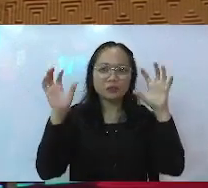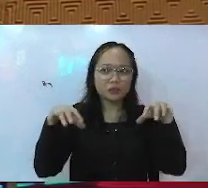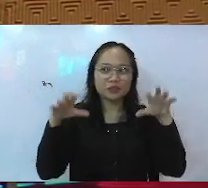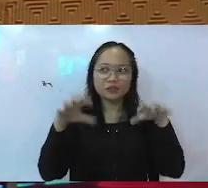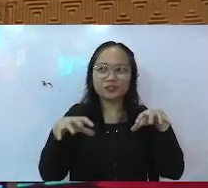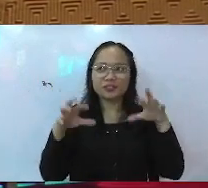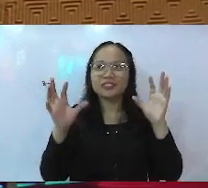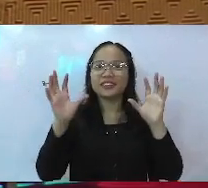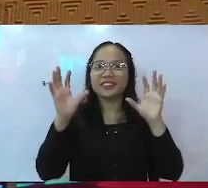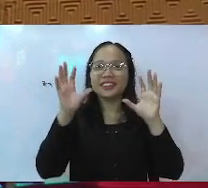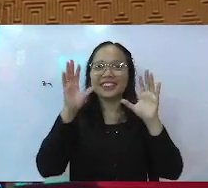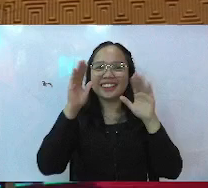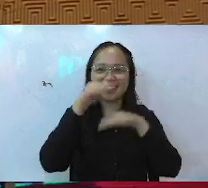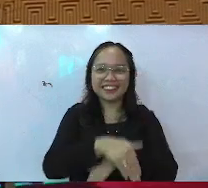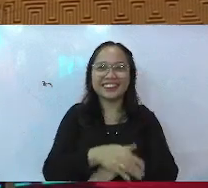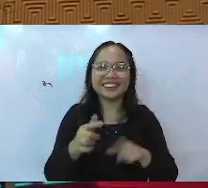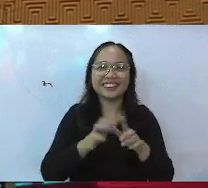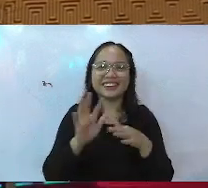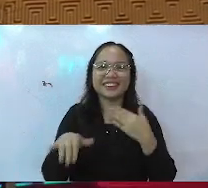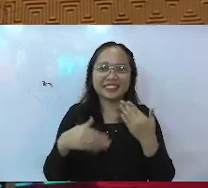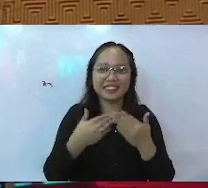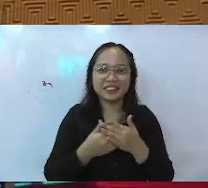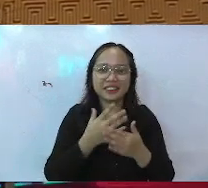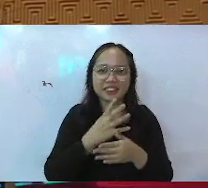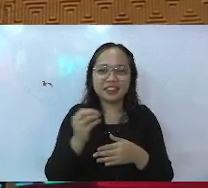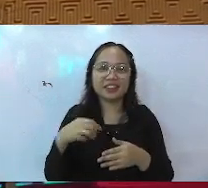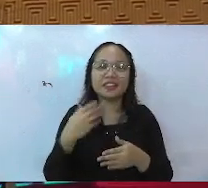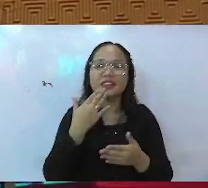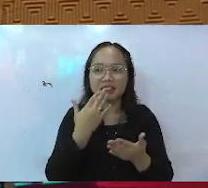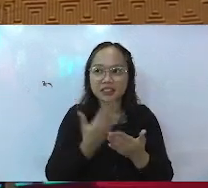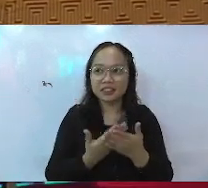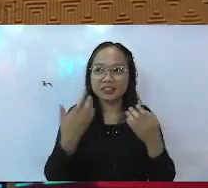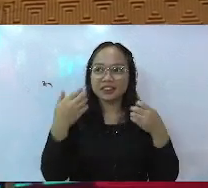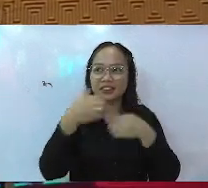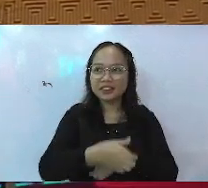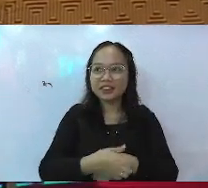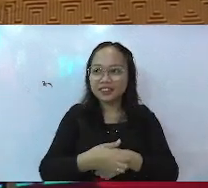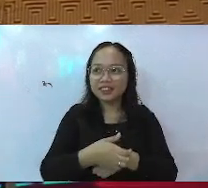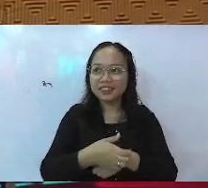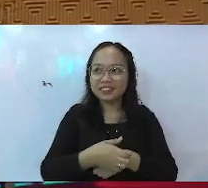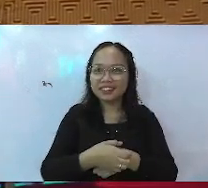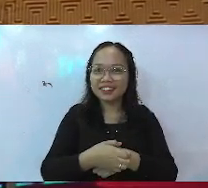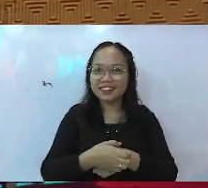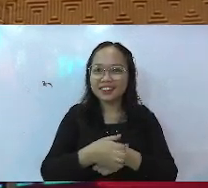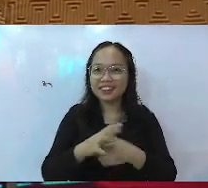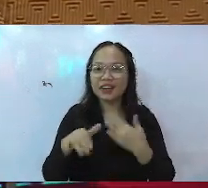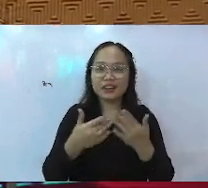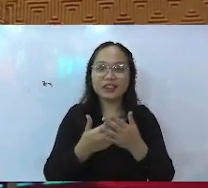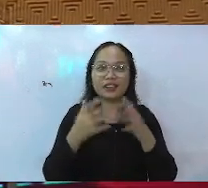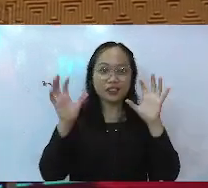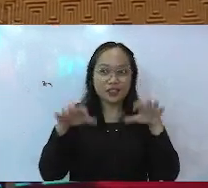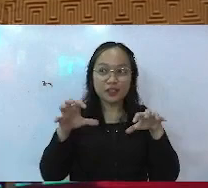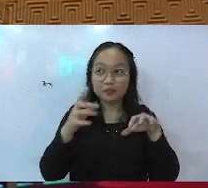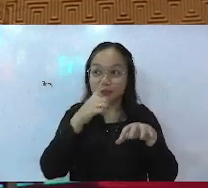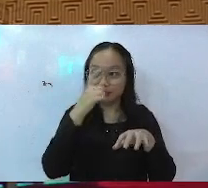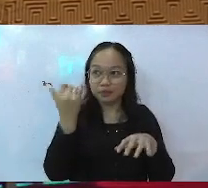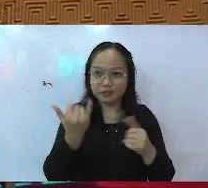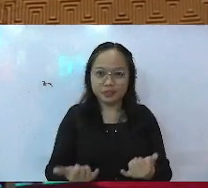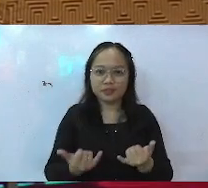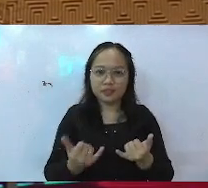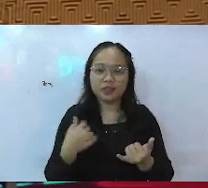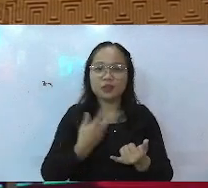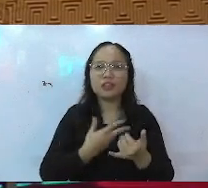inyong lahat Magandang magandang magandang Maulang gabi sa inyong lahat dahil ngayon muli na naman tayong